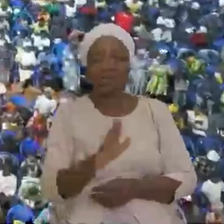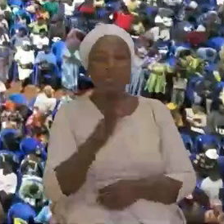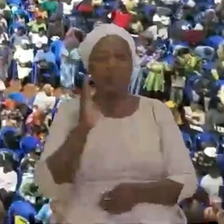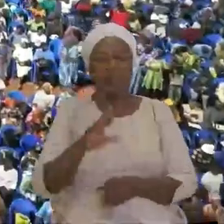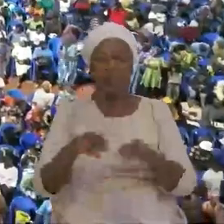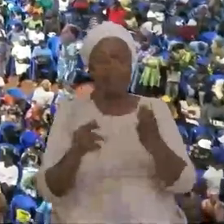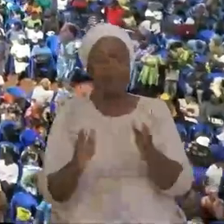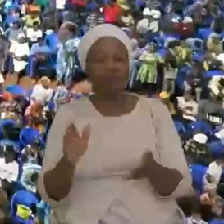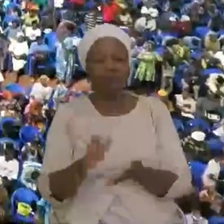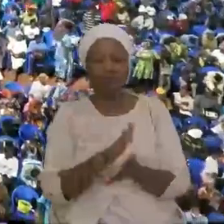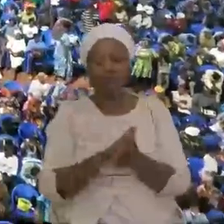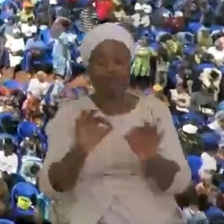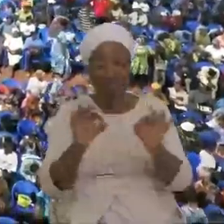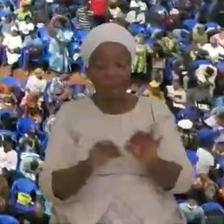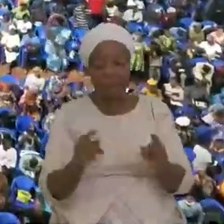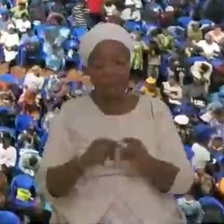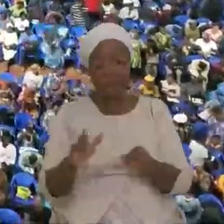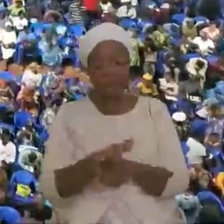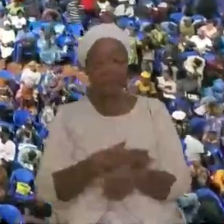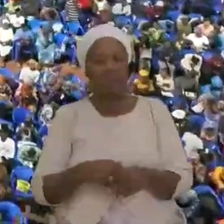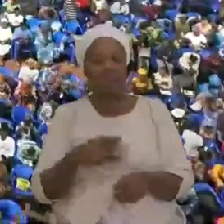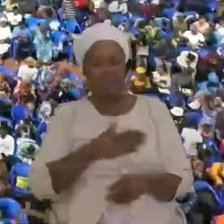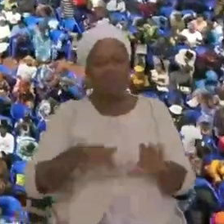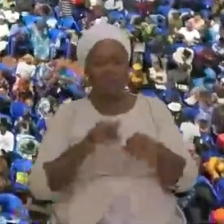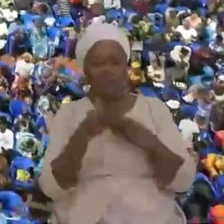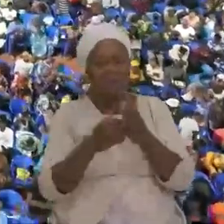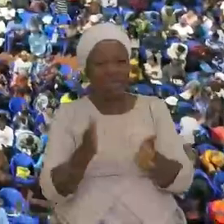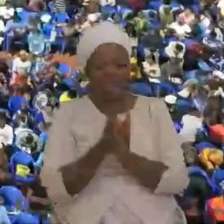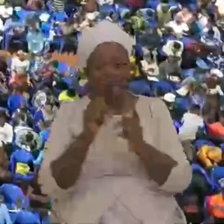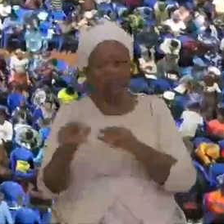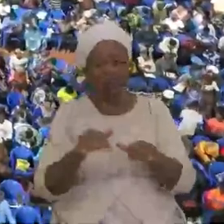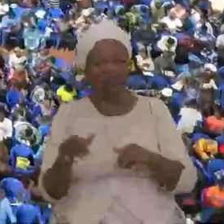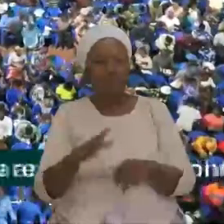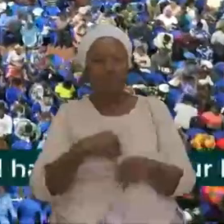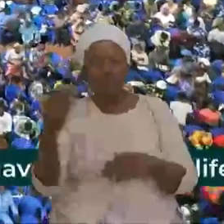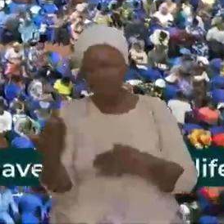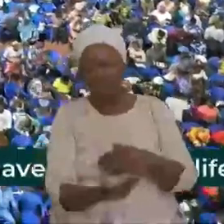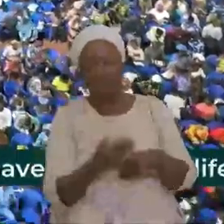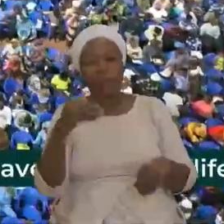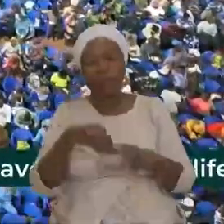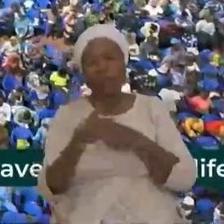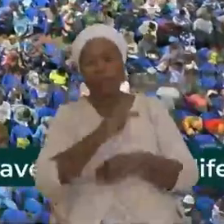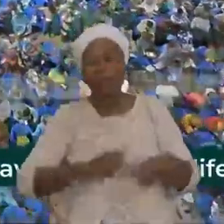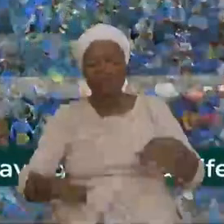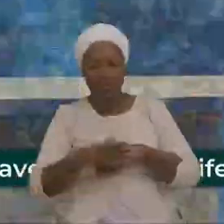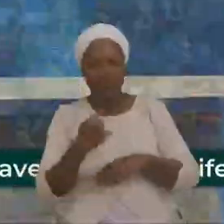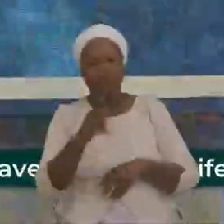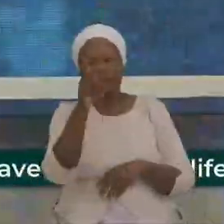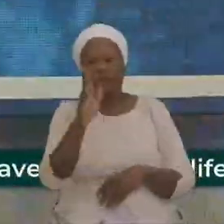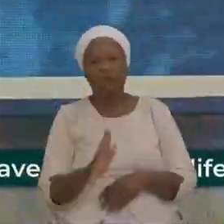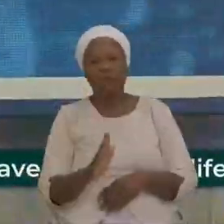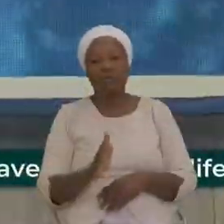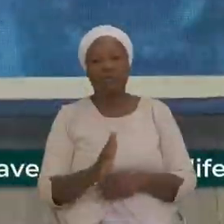Ils vous donneront donc le formulaire rempli. Ils feront tout ce qu'ils vous demandent de faire. Soyez les bienvenus dans le royaume de